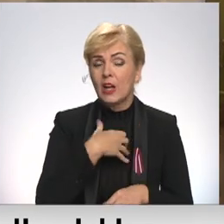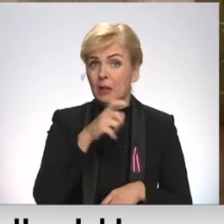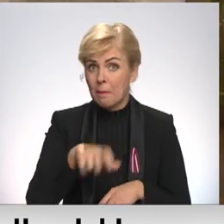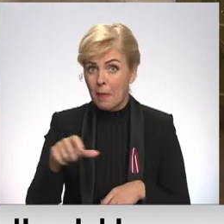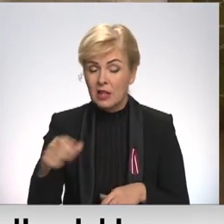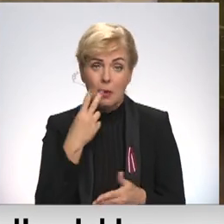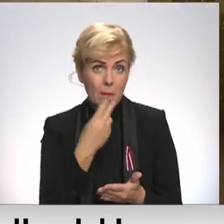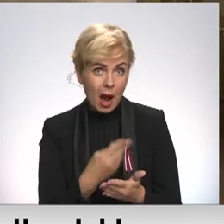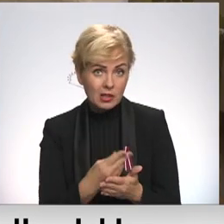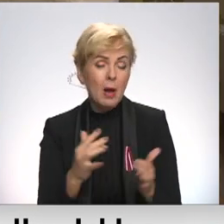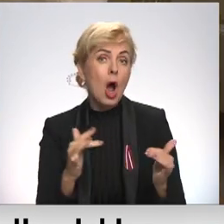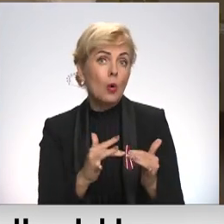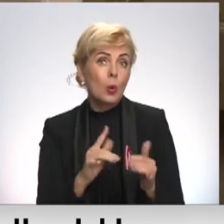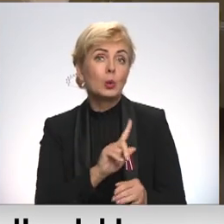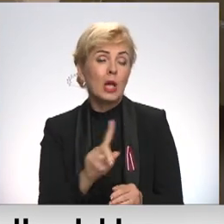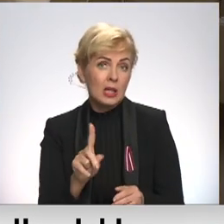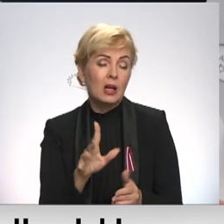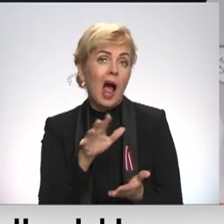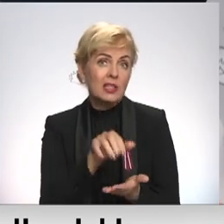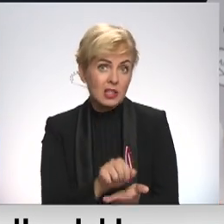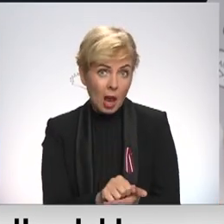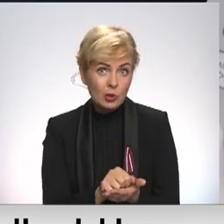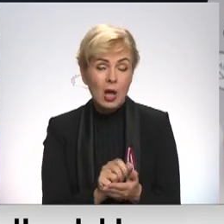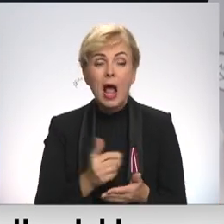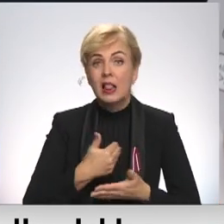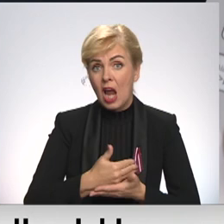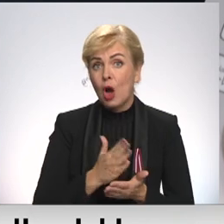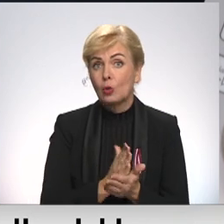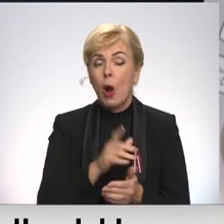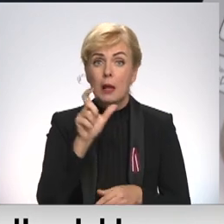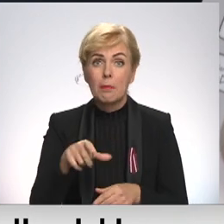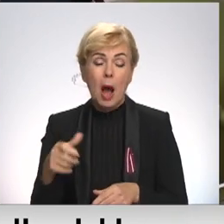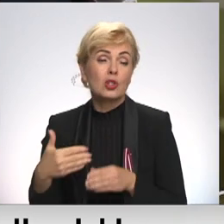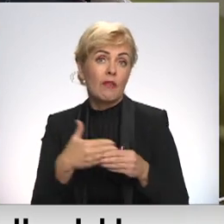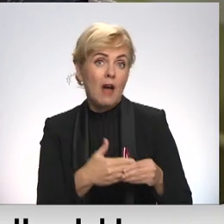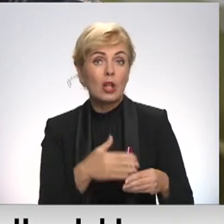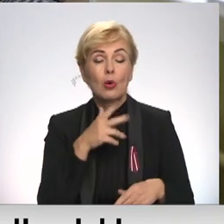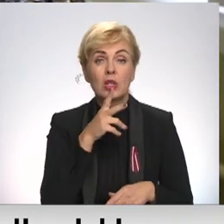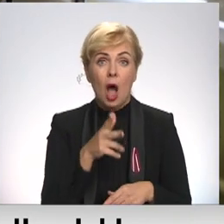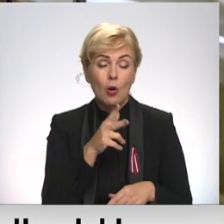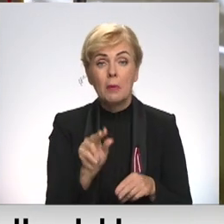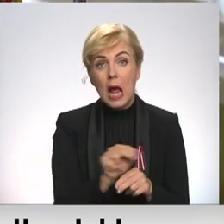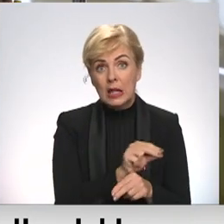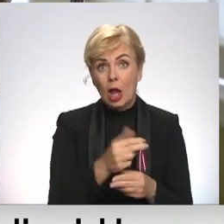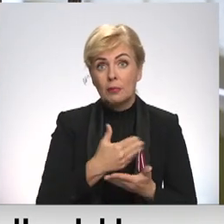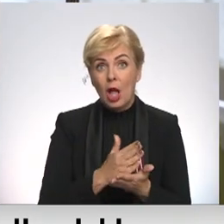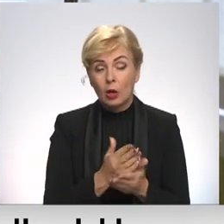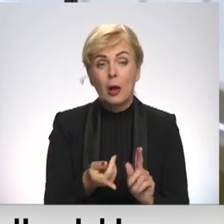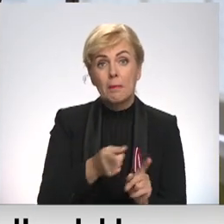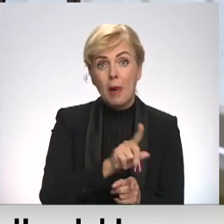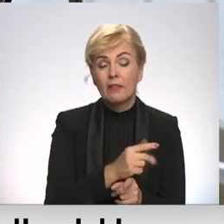pacientiem paredzētajām gultām ir aizpildītas. Pārsvarā pacienti tiek vesti no Daugavpils. Terapijas nodaļa pārkārtota